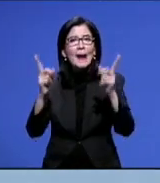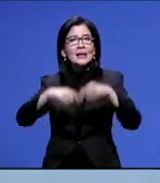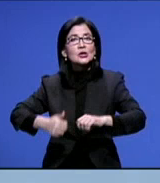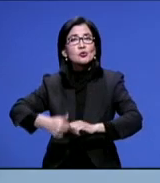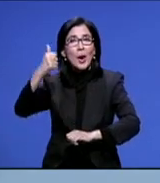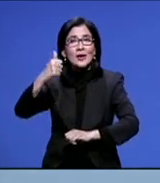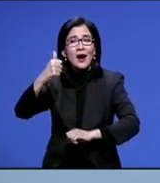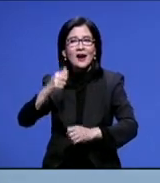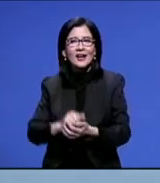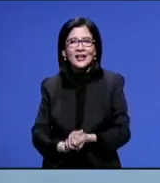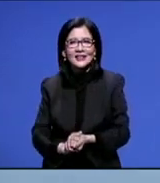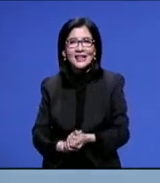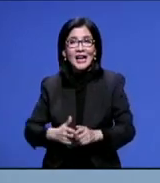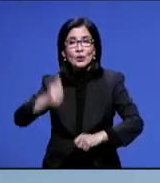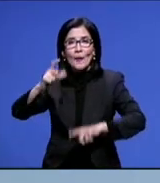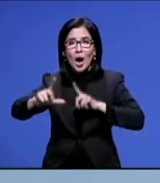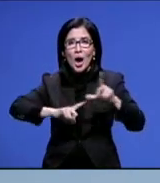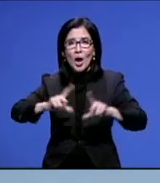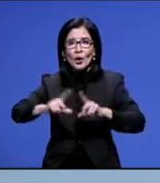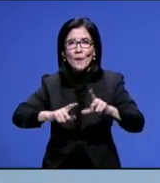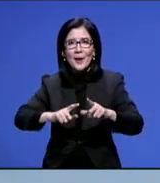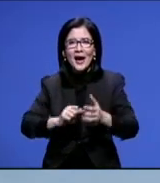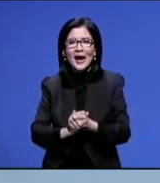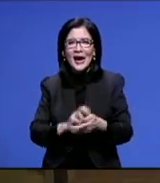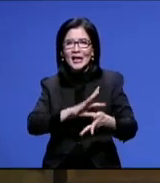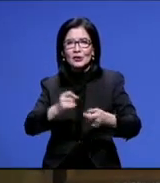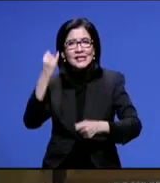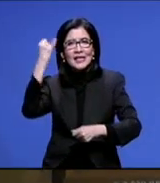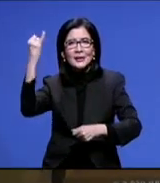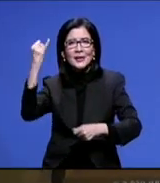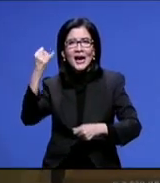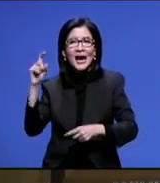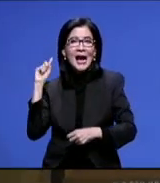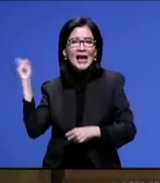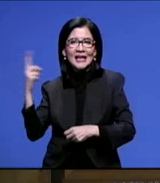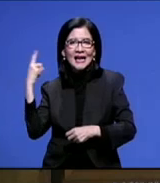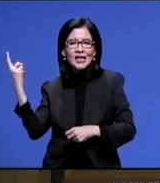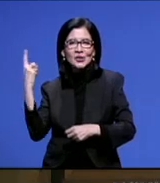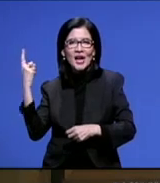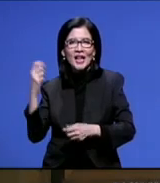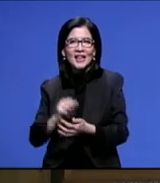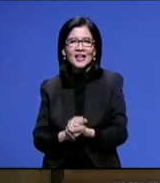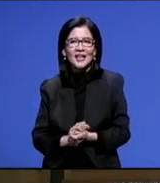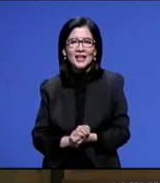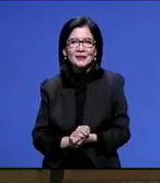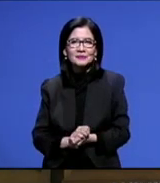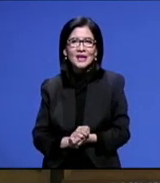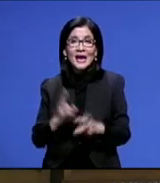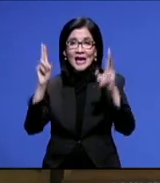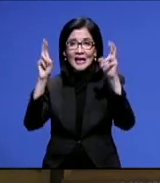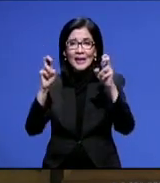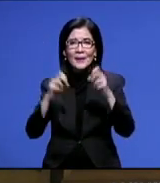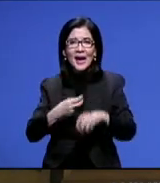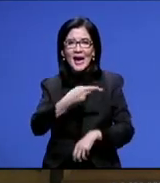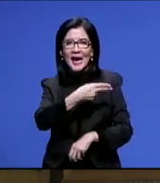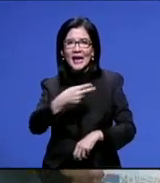juara. Mereka unggul dalam lomba karya tulis ilmiah tingkat nasional yang diadakan Swiss German University dengan tema